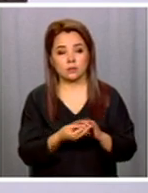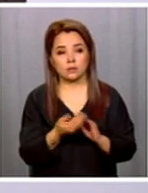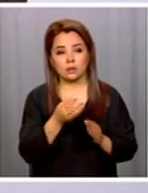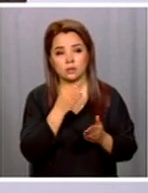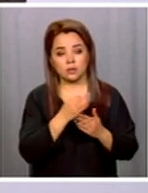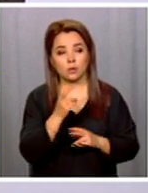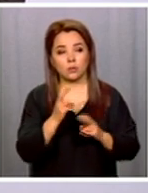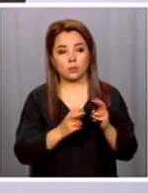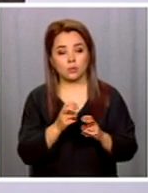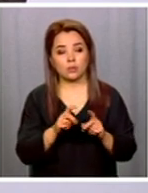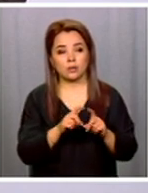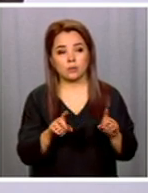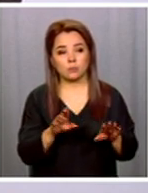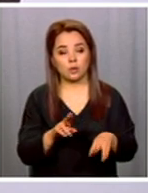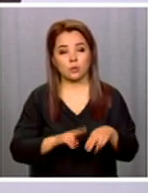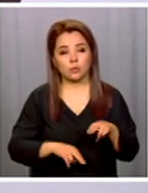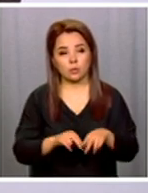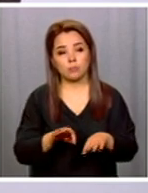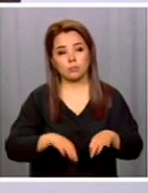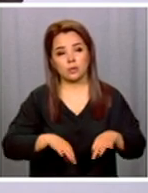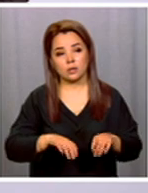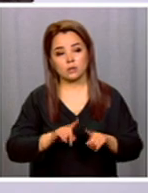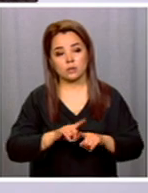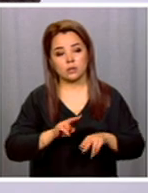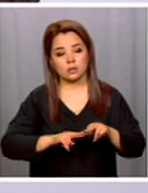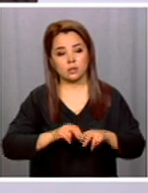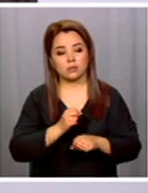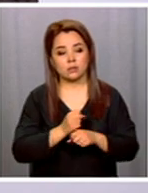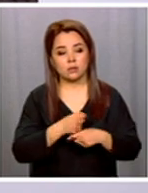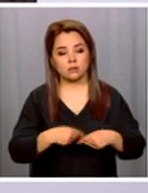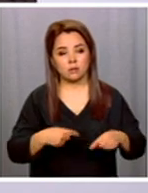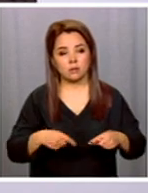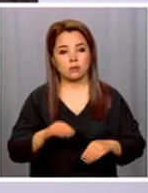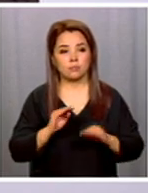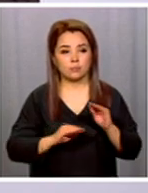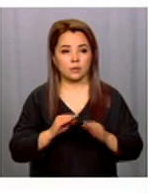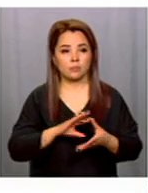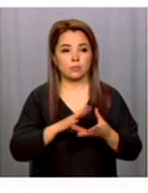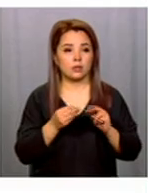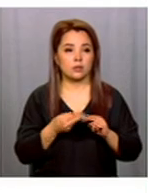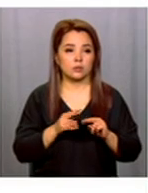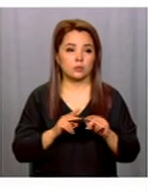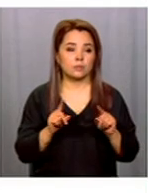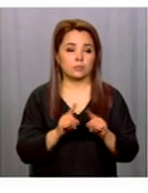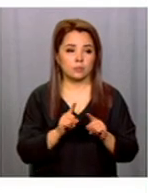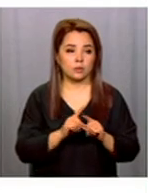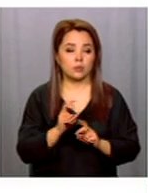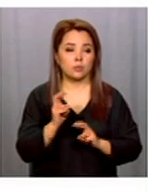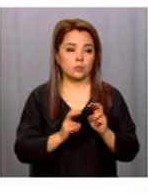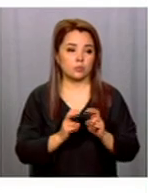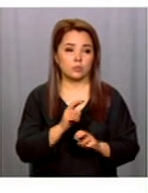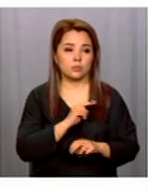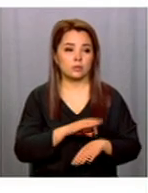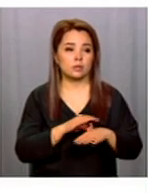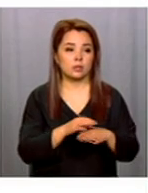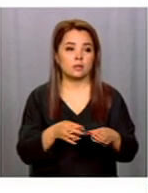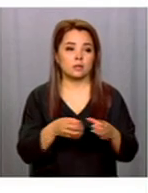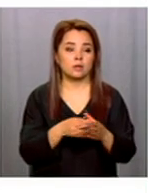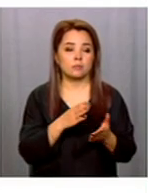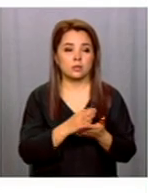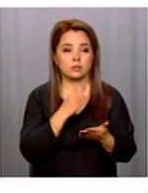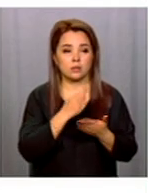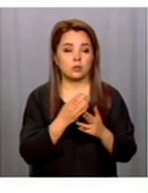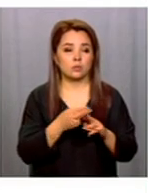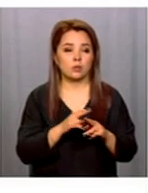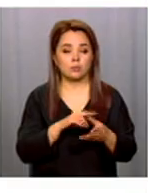өндірістік ғимараттар, құрылыстар, машиналар мен жабдықтар, құралдар, аспаптар, бұлардың барлығы өндіріс құрал жабдықтары болып саналады. Яғни олар